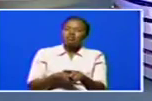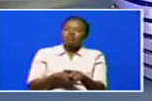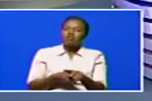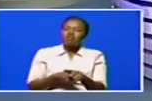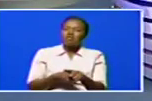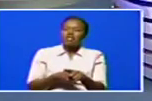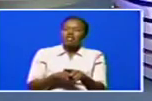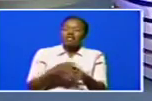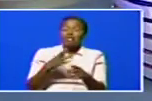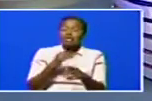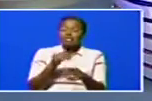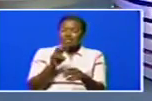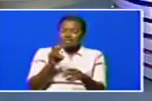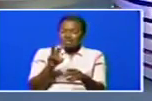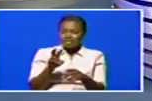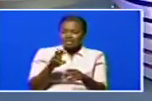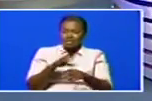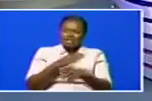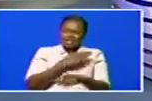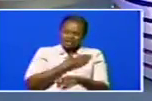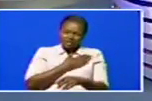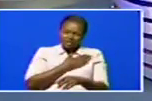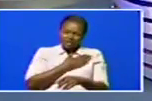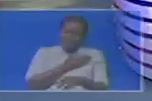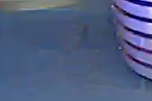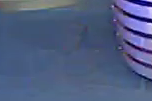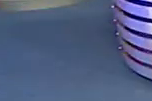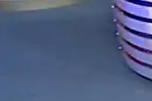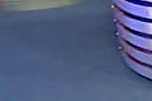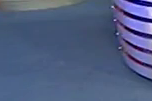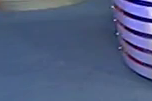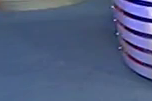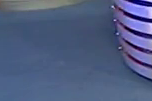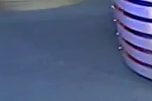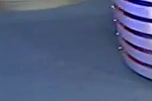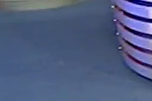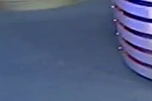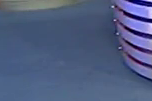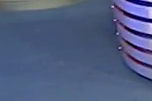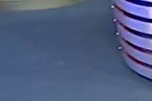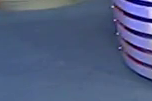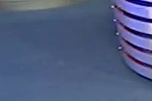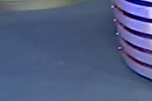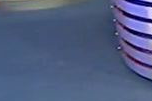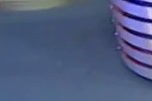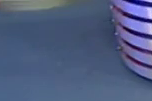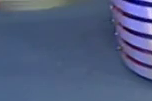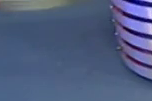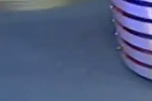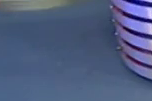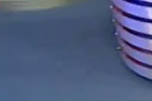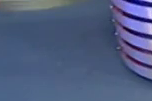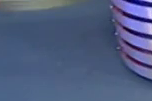Na unaona kwamba NASA inafaa ikae chini utupe namna moja kusuluhisha jambo hili. Kama ni